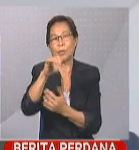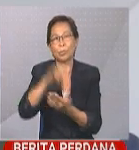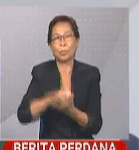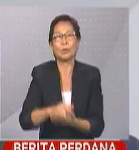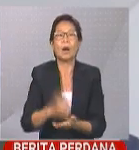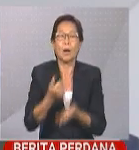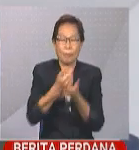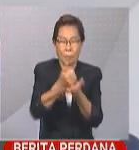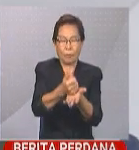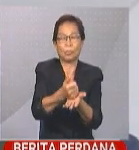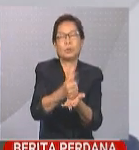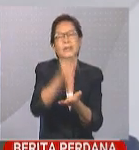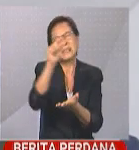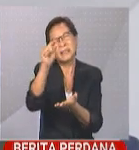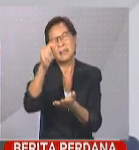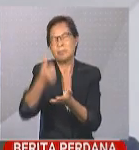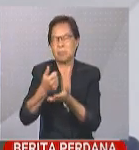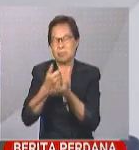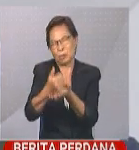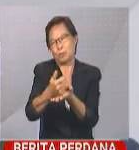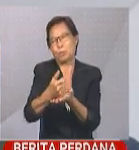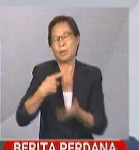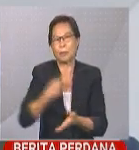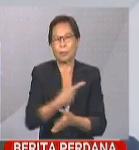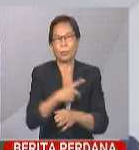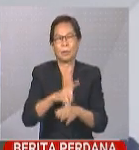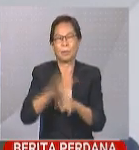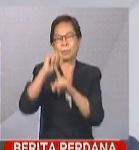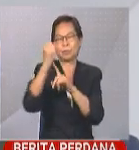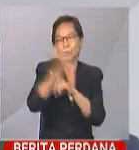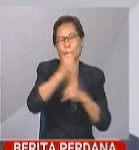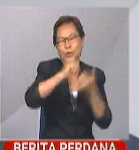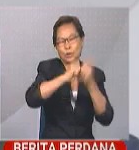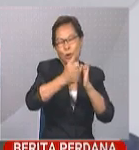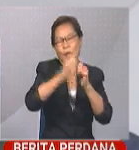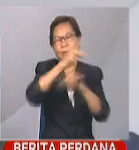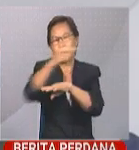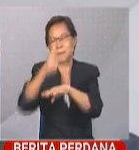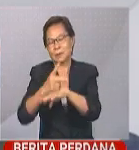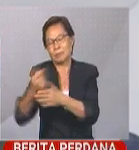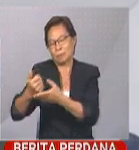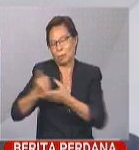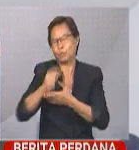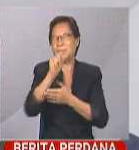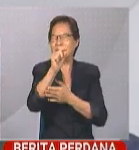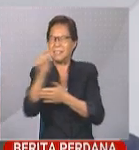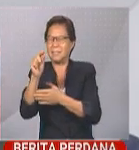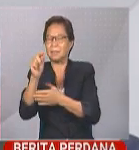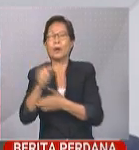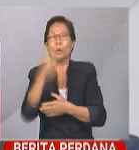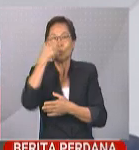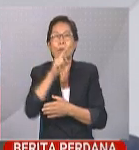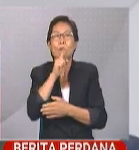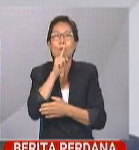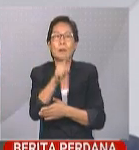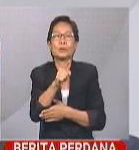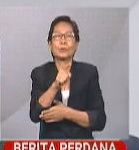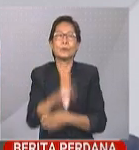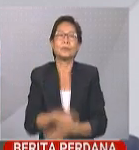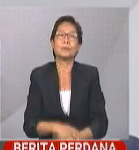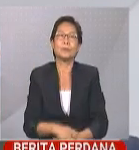Hai bantuan segini sebanyak dapat membantu kami dipea satuan masukkan kebangsaan dalam memastikan